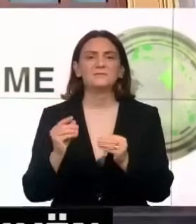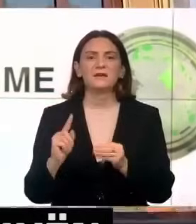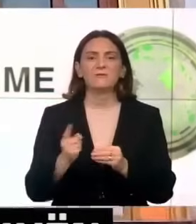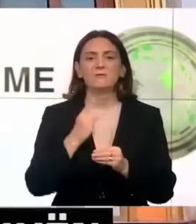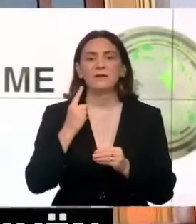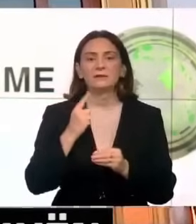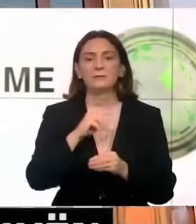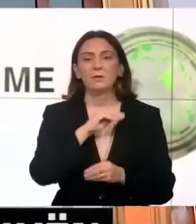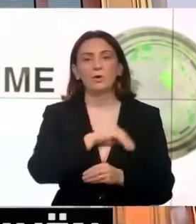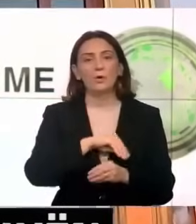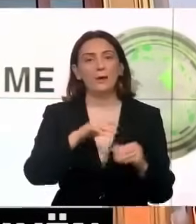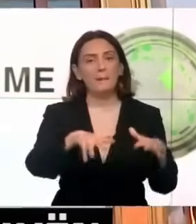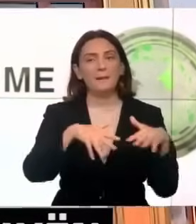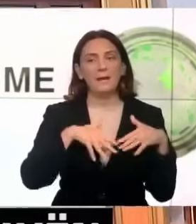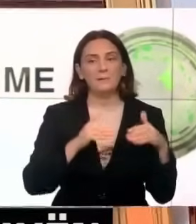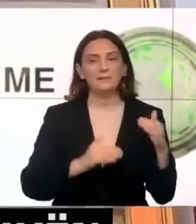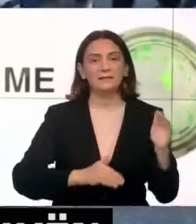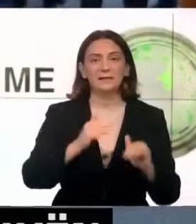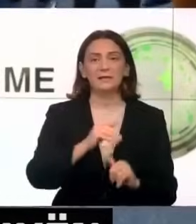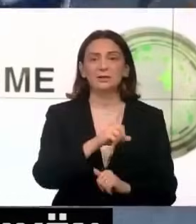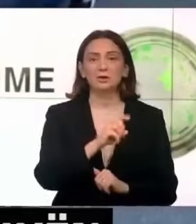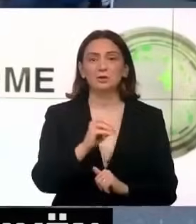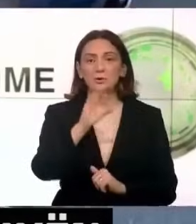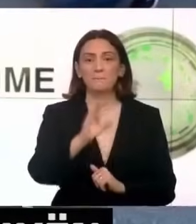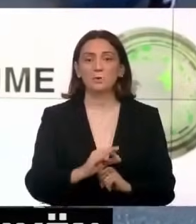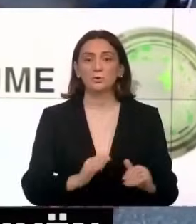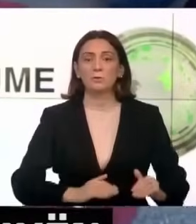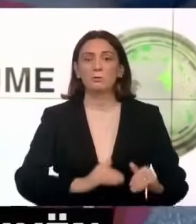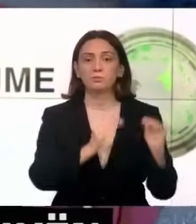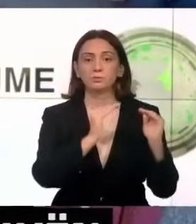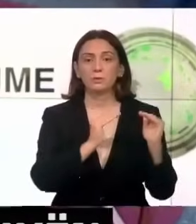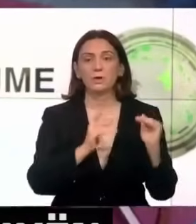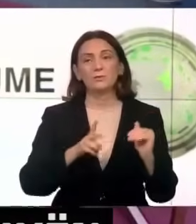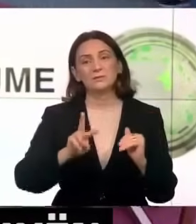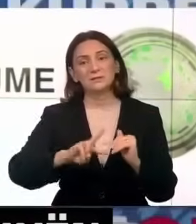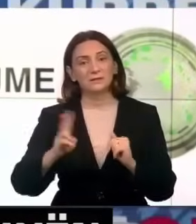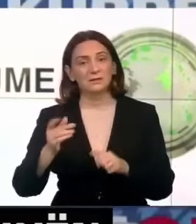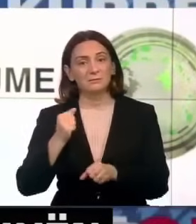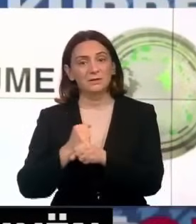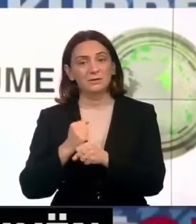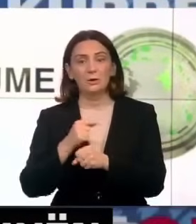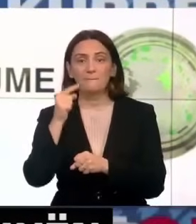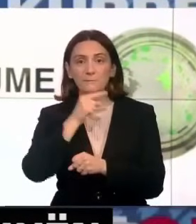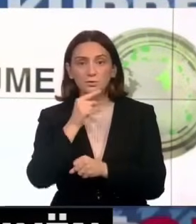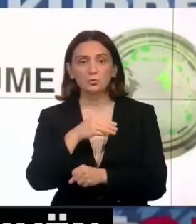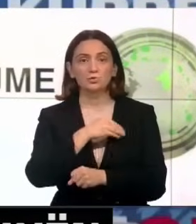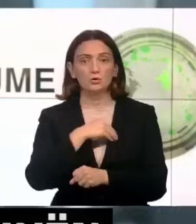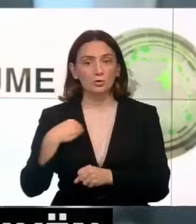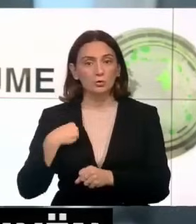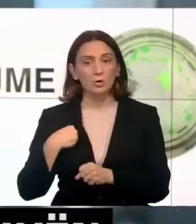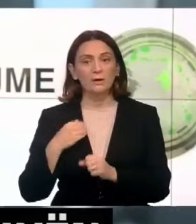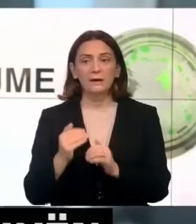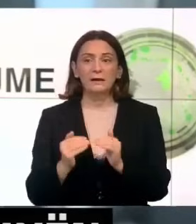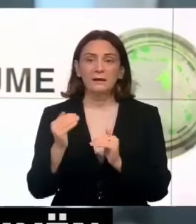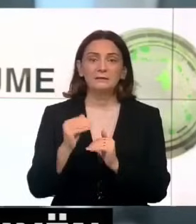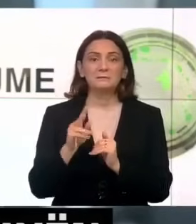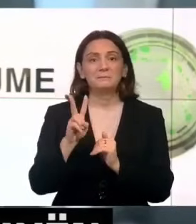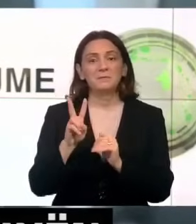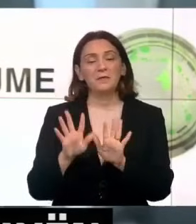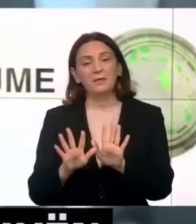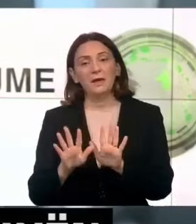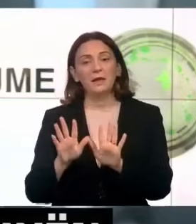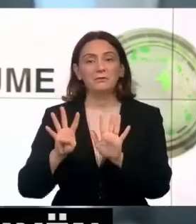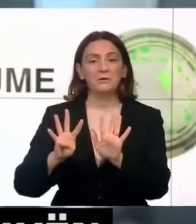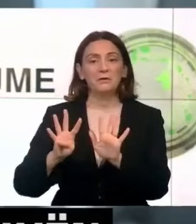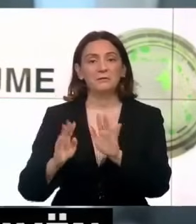civile, pasi Berisha paralajmëroi hapa pas dhe zbutje të aksionit në kuvend. Kombinim i të gjithave. Betejë ajo në